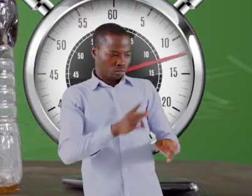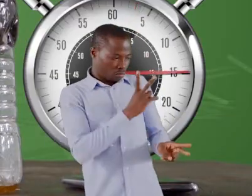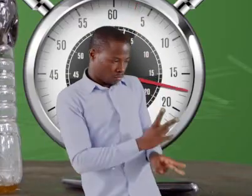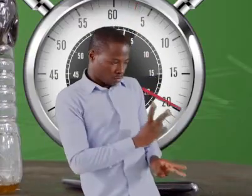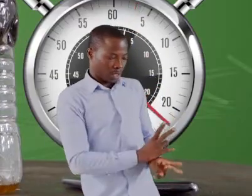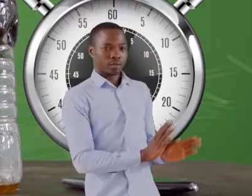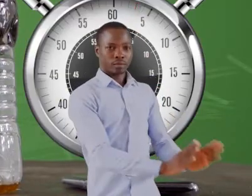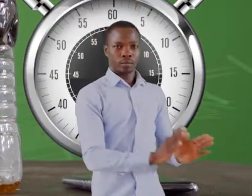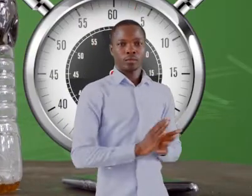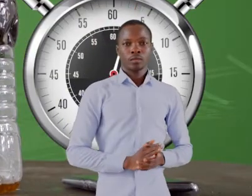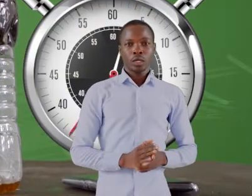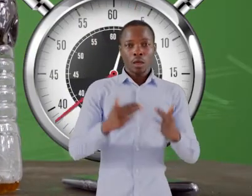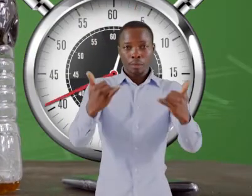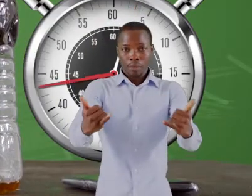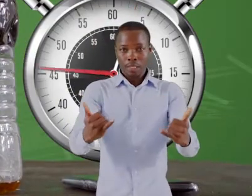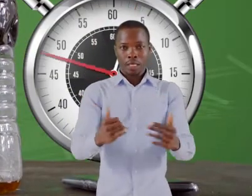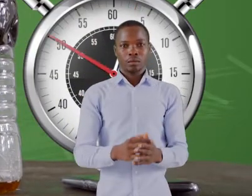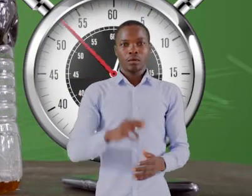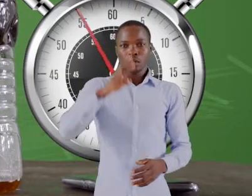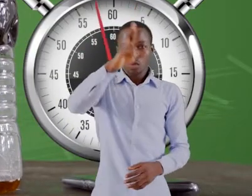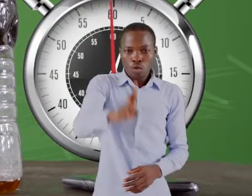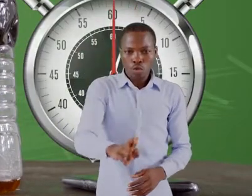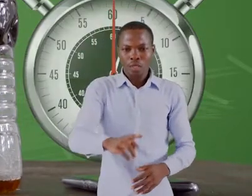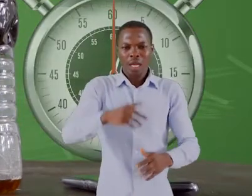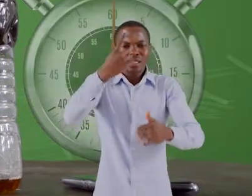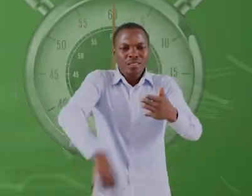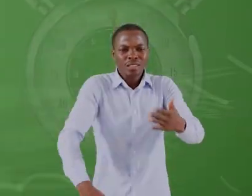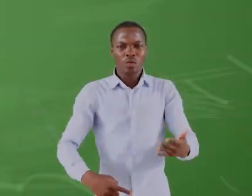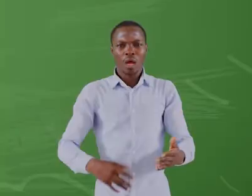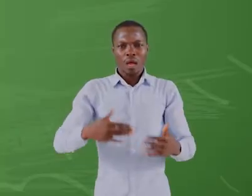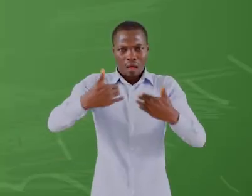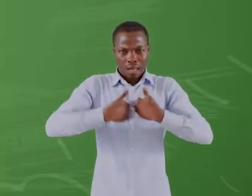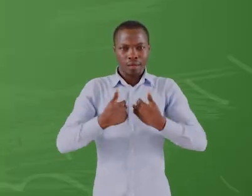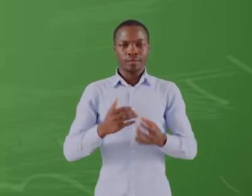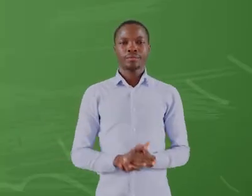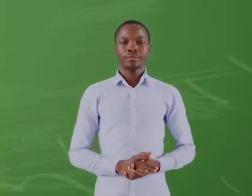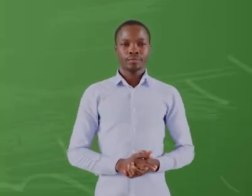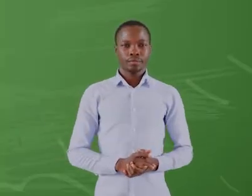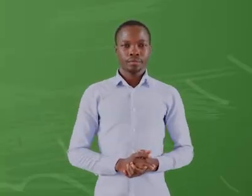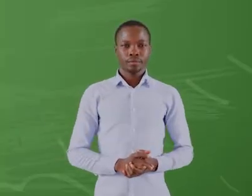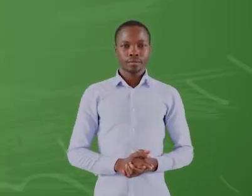chaque sol. Maintenant, nous allons passer aux résultats.